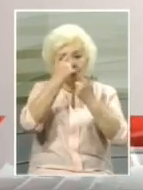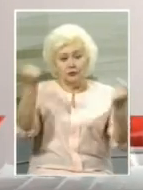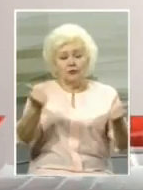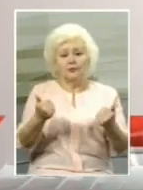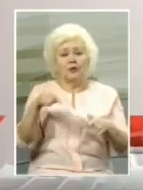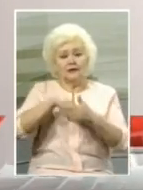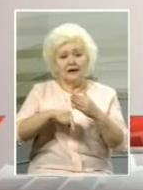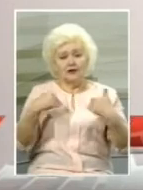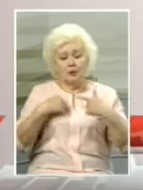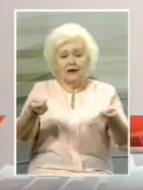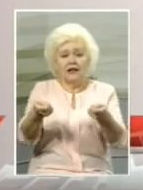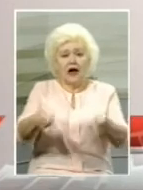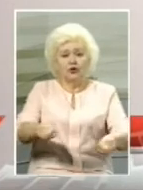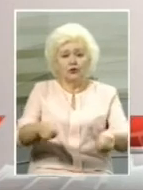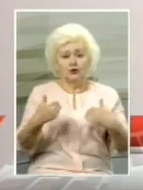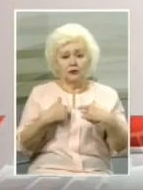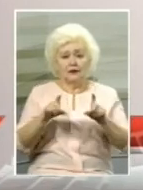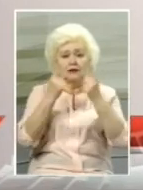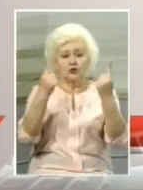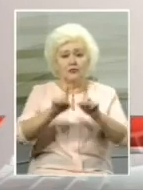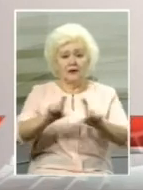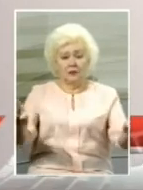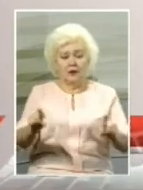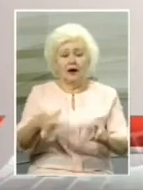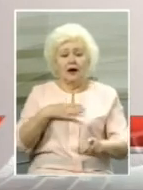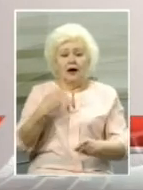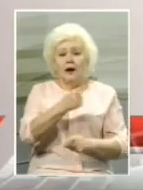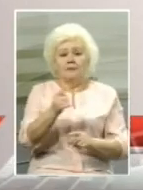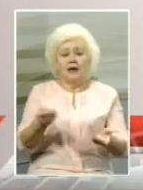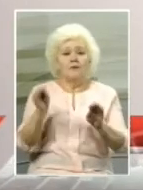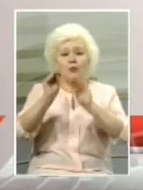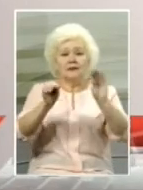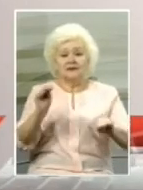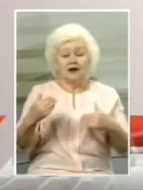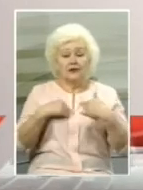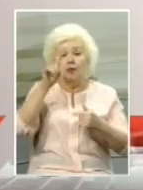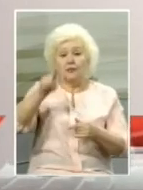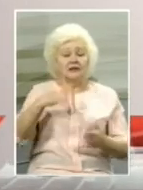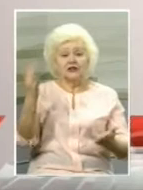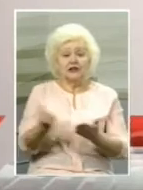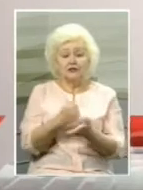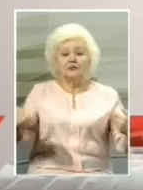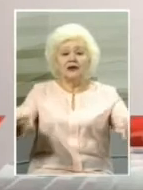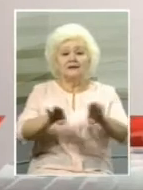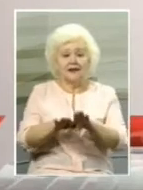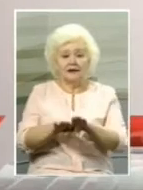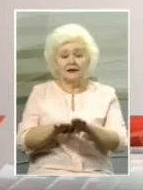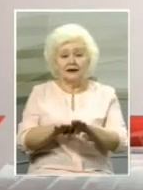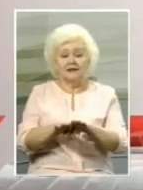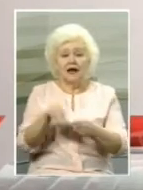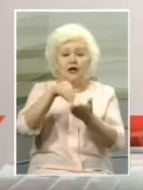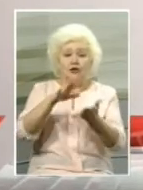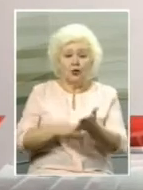без предупреждения, значит, был отключен наш супермаркет. Нас не поставили в известность, мы даже не закрыли